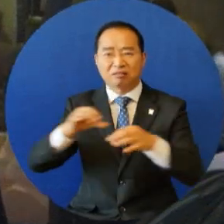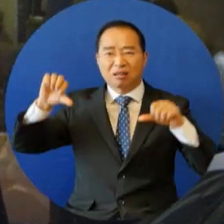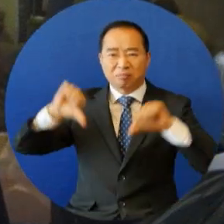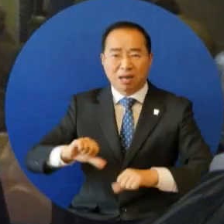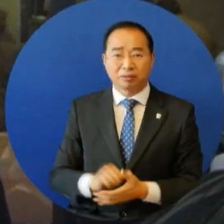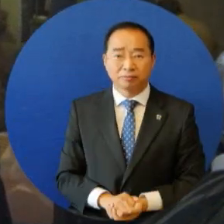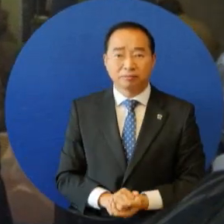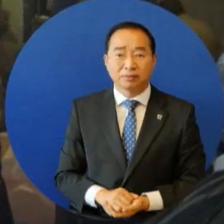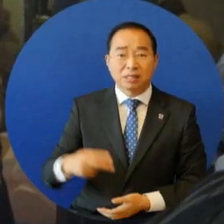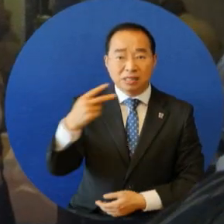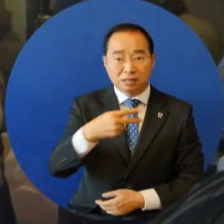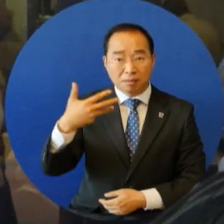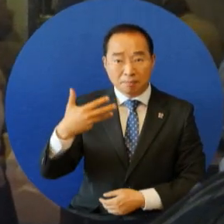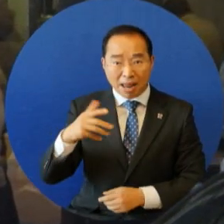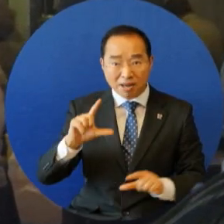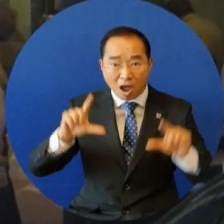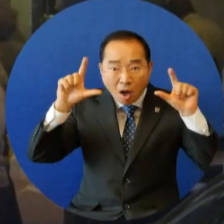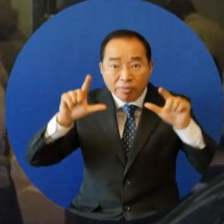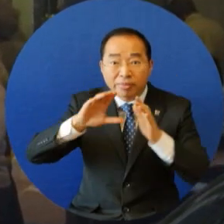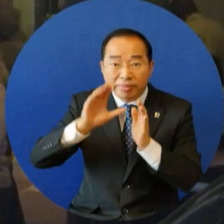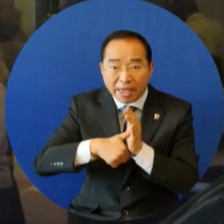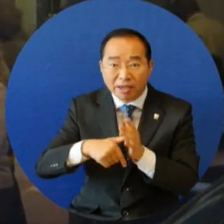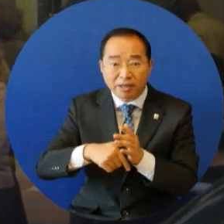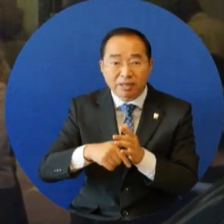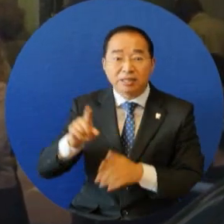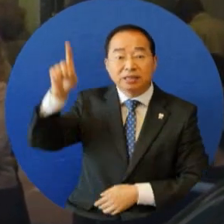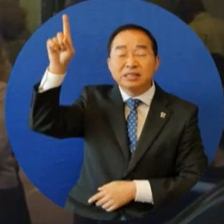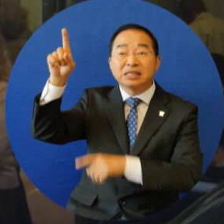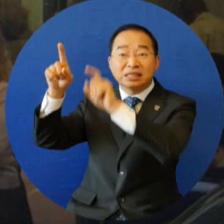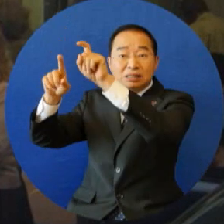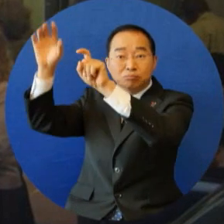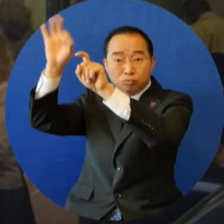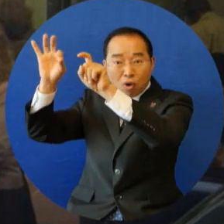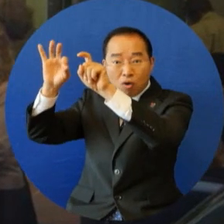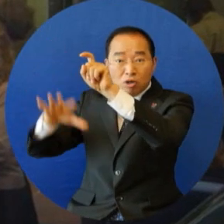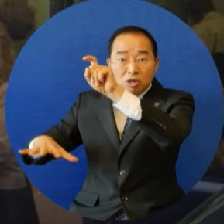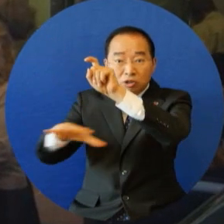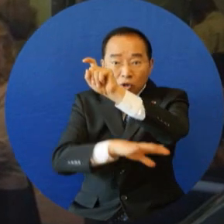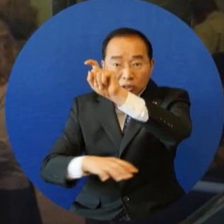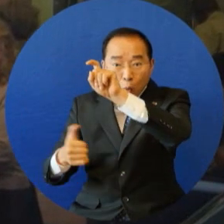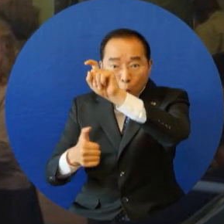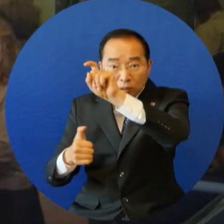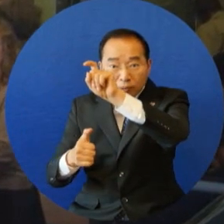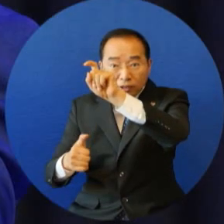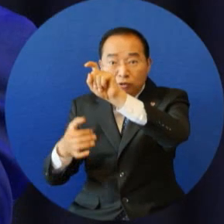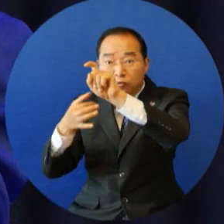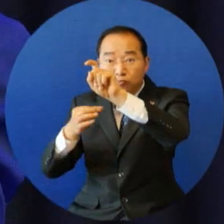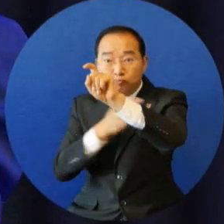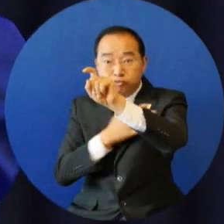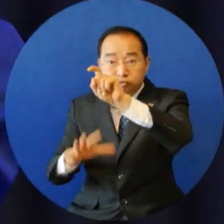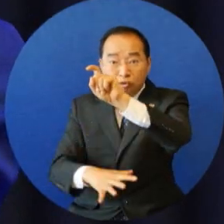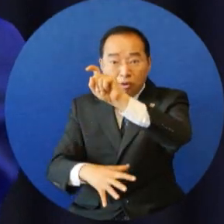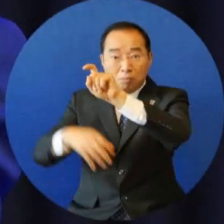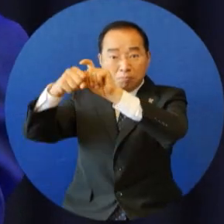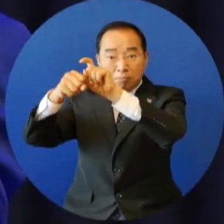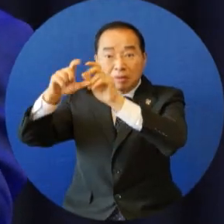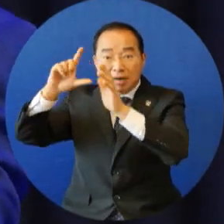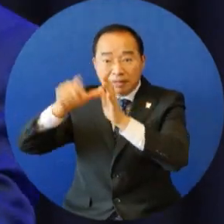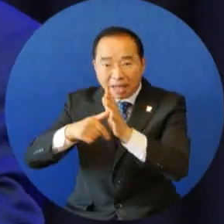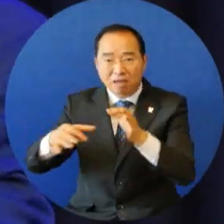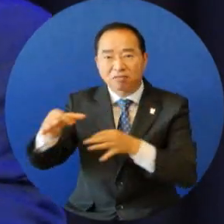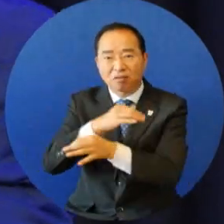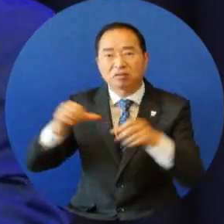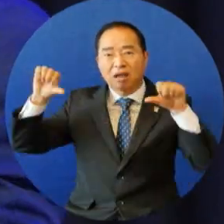2008년도 글로벌 금융위기도 상위 10%가 전체 소득의 50%를 달성했을 적에 글로벌 금융위기가